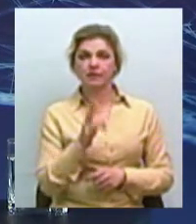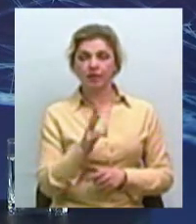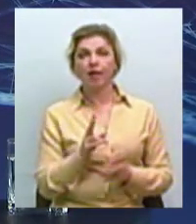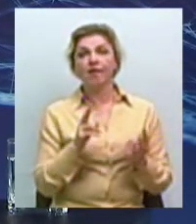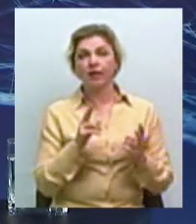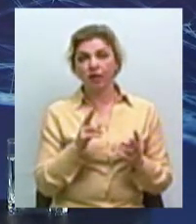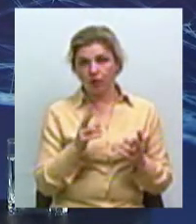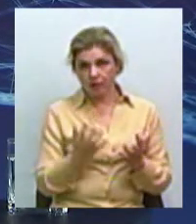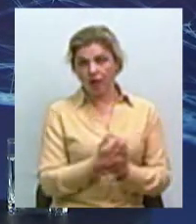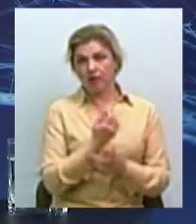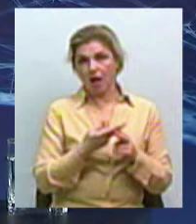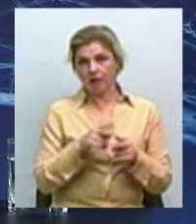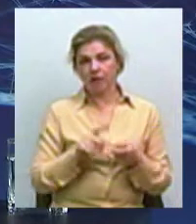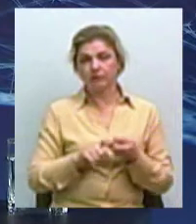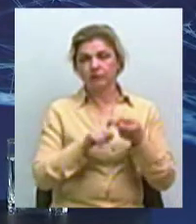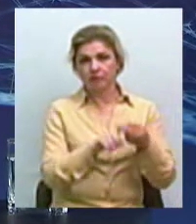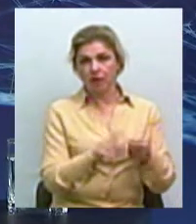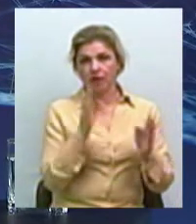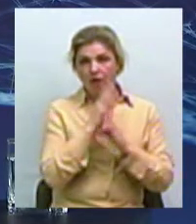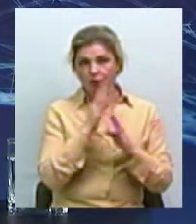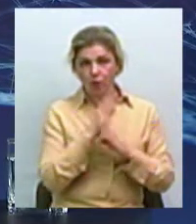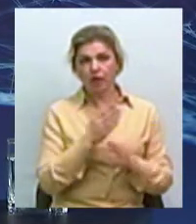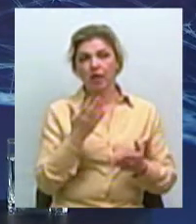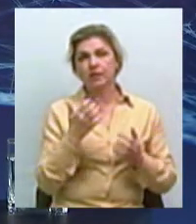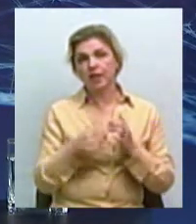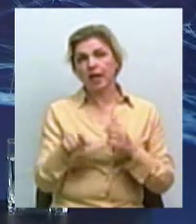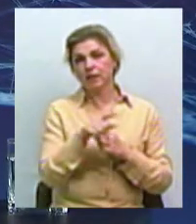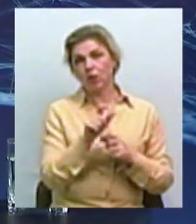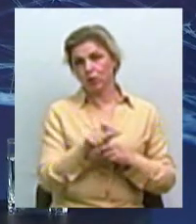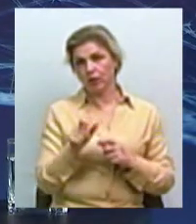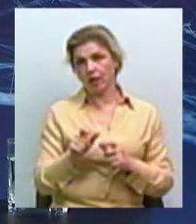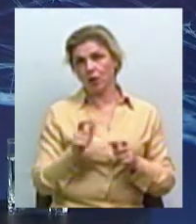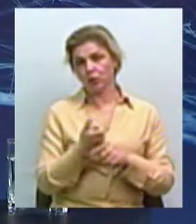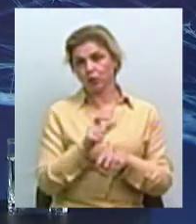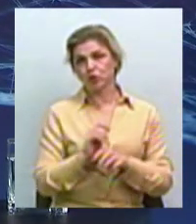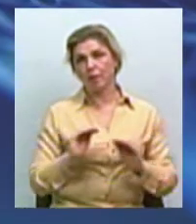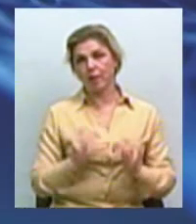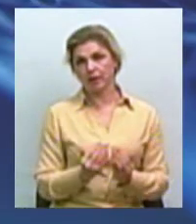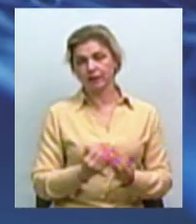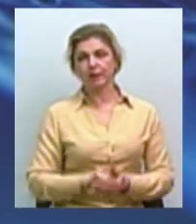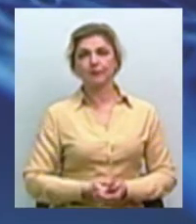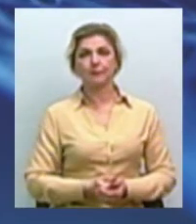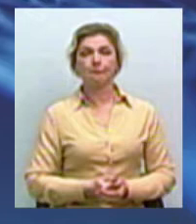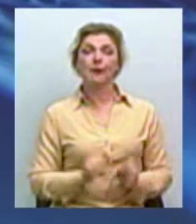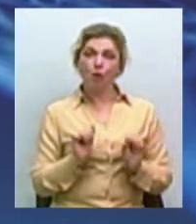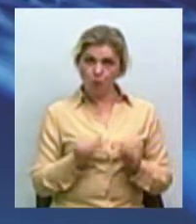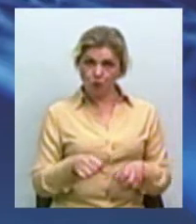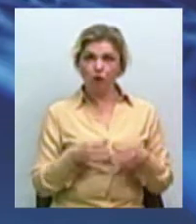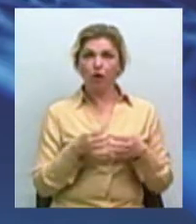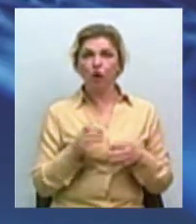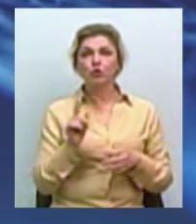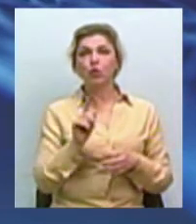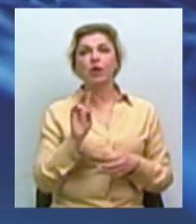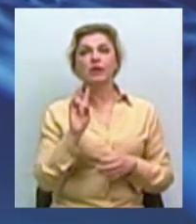цього захворювання в навколишньому середовищі або серед людей дуже маленький. А чи можливо припустити таке, що на Миколаївщині